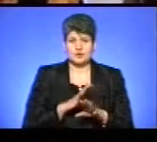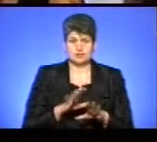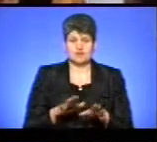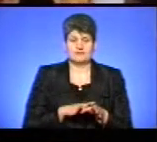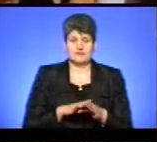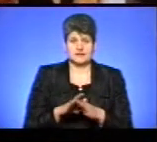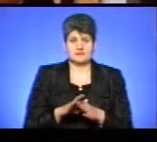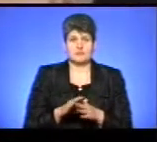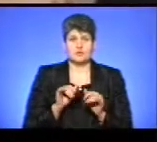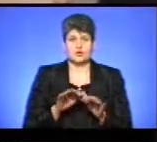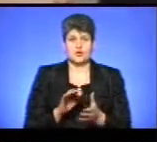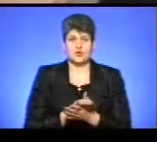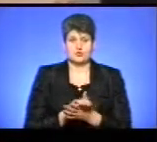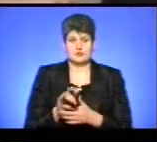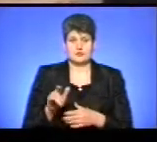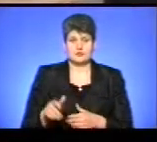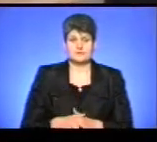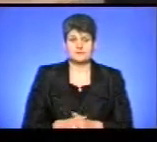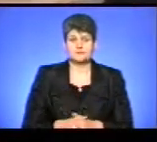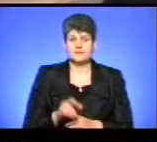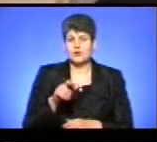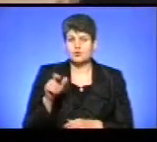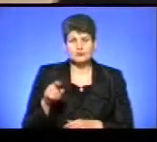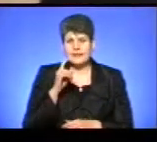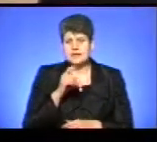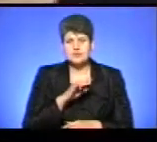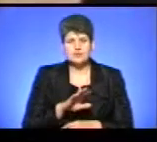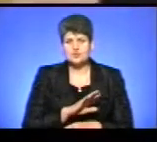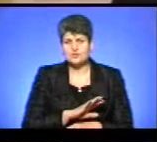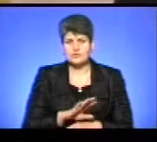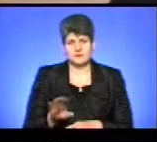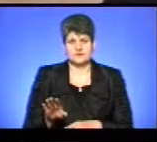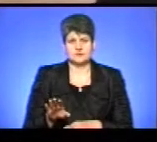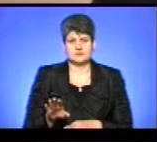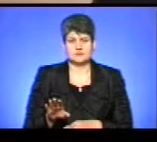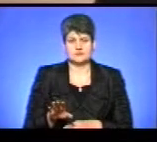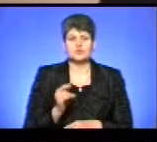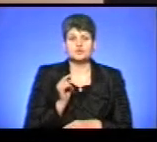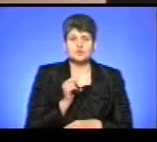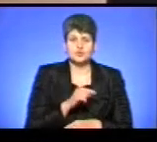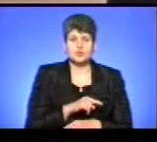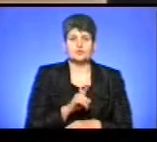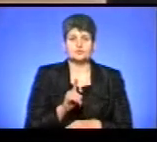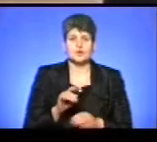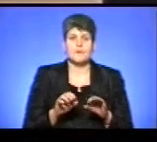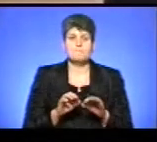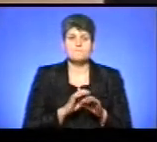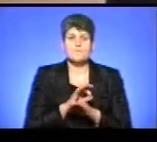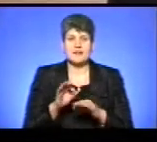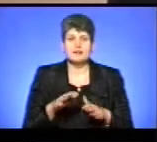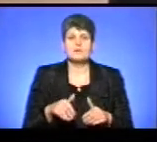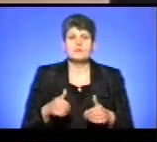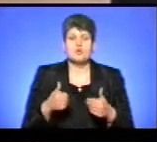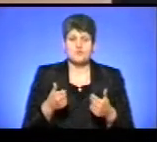процедура ознайомлення громадян. Люди, не зрозумівши того, що проєкт, який ми